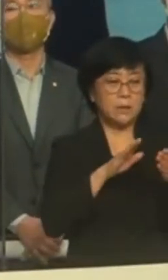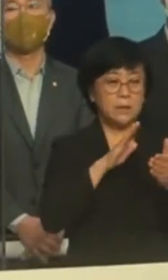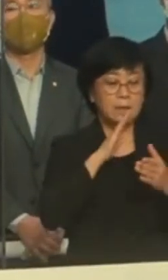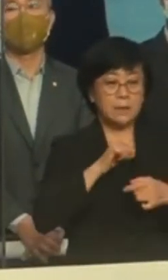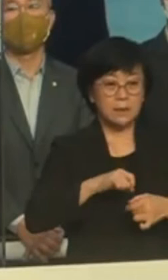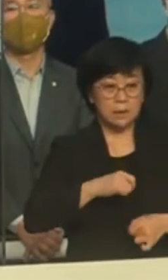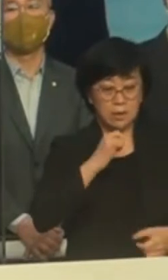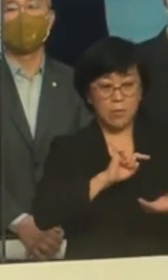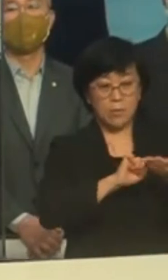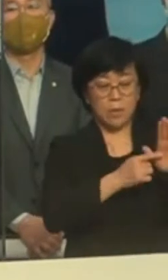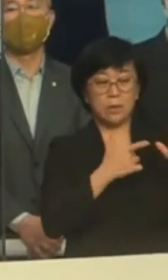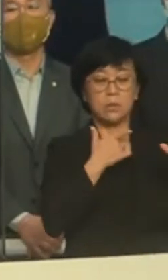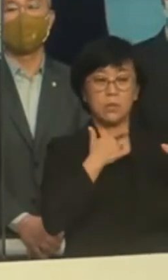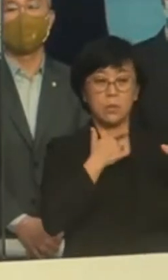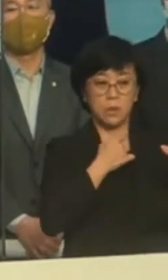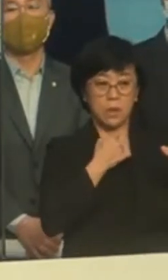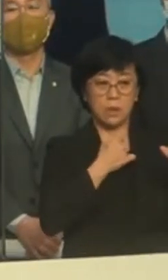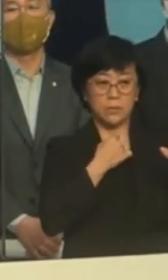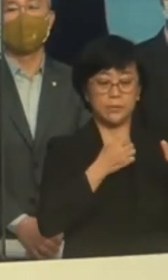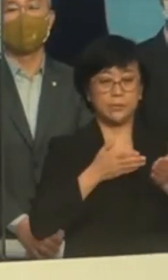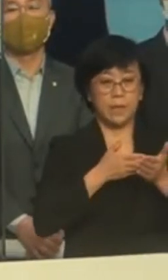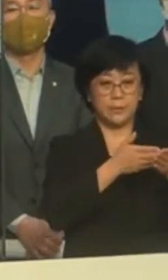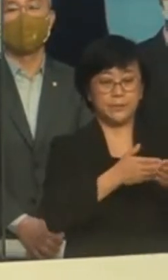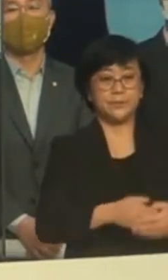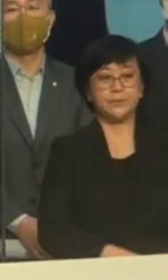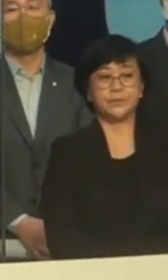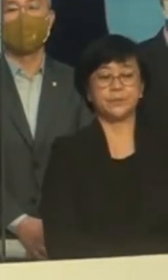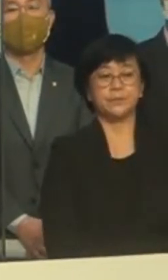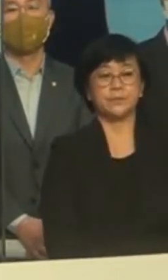실체가 규명되기를 요구를 합니다.